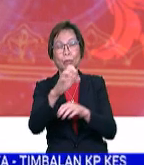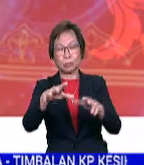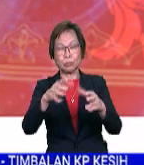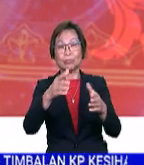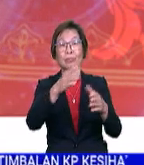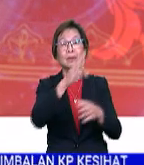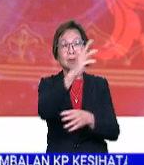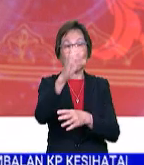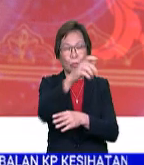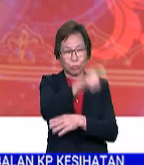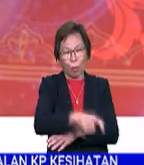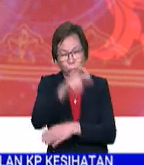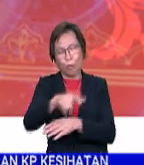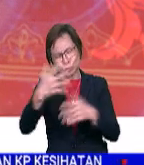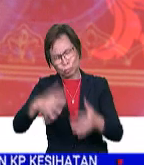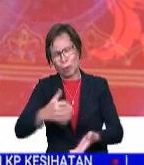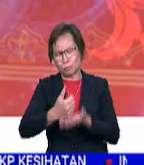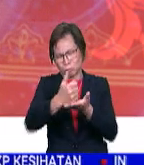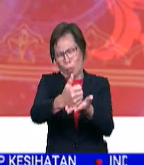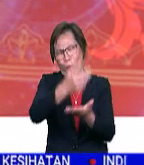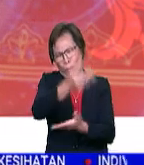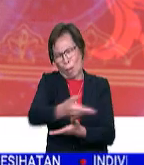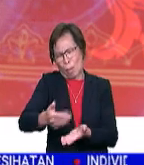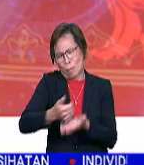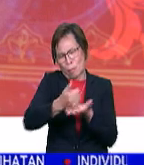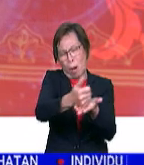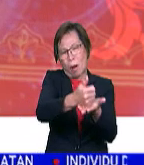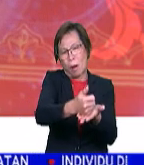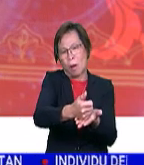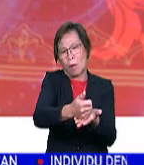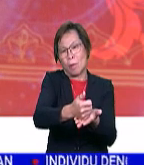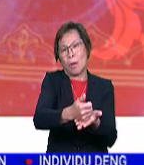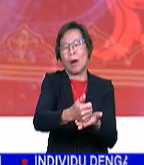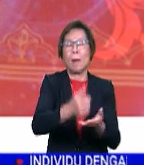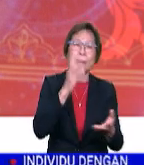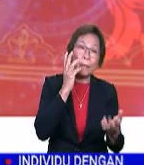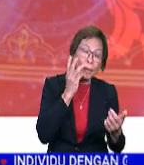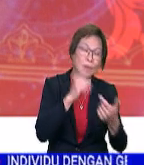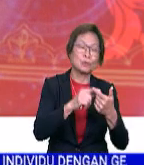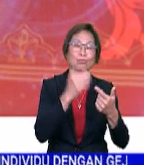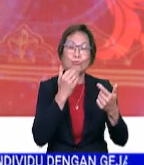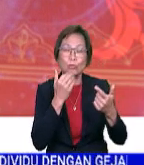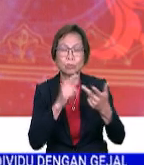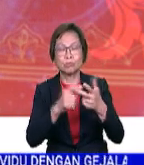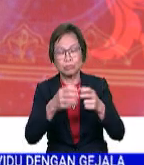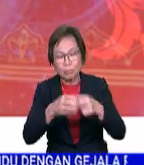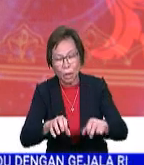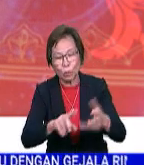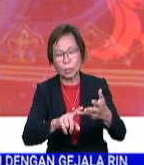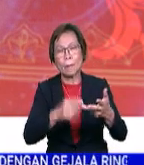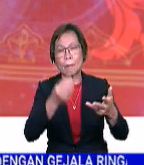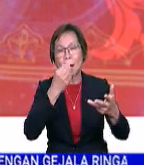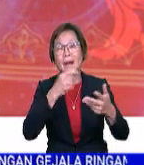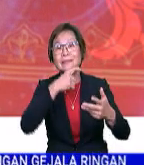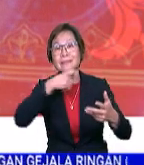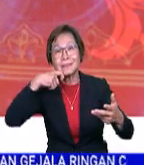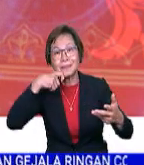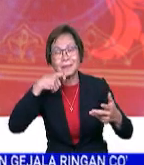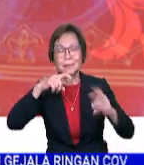penerima telah menerima bantuan bekalan barangan keperluan asas seperti beras, gula, telur dan makanan